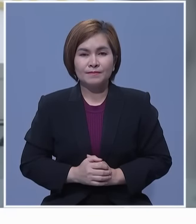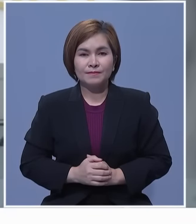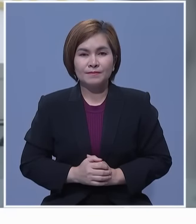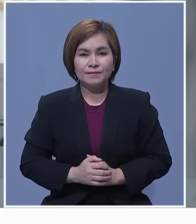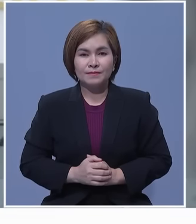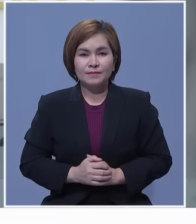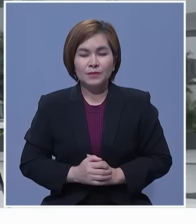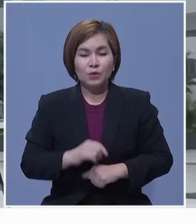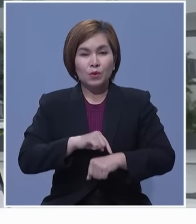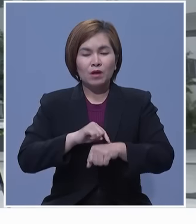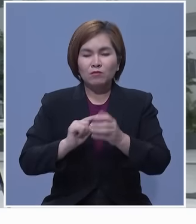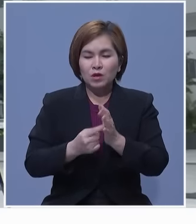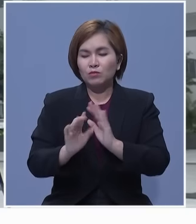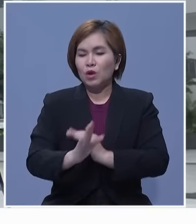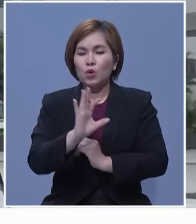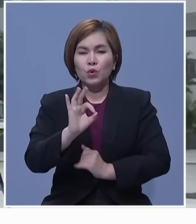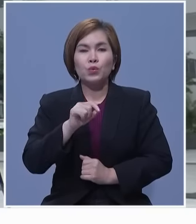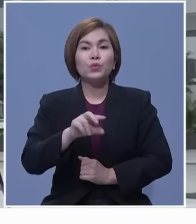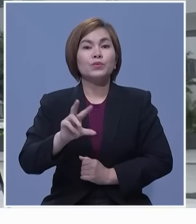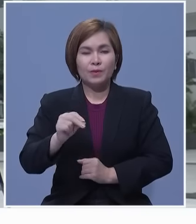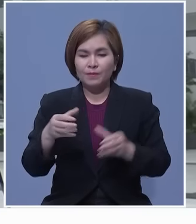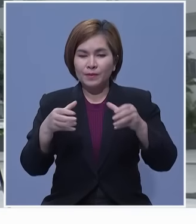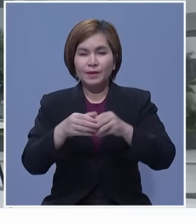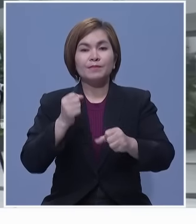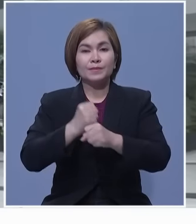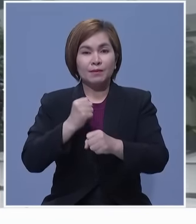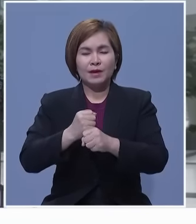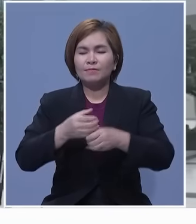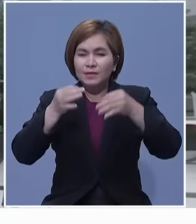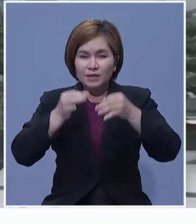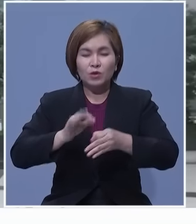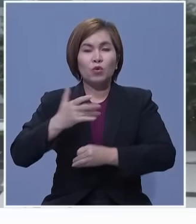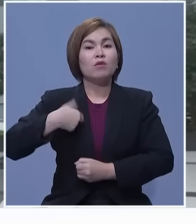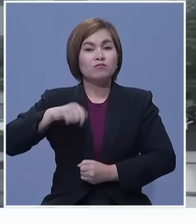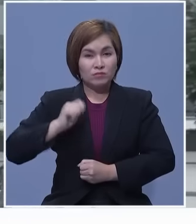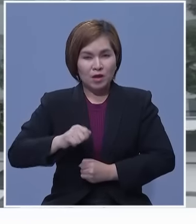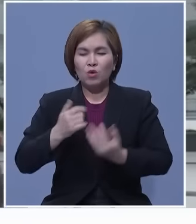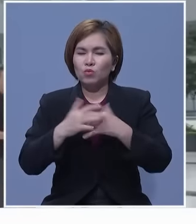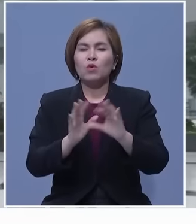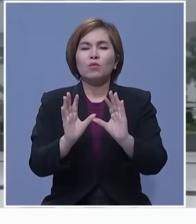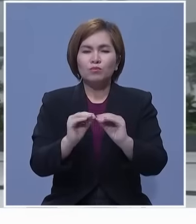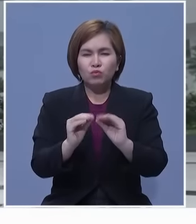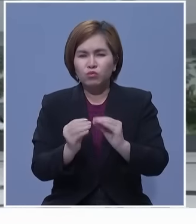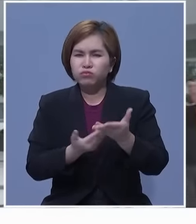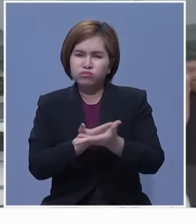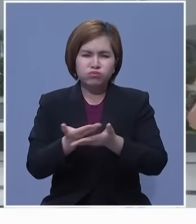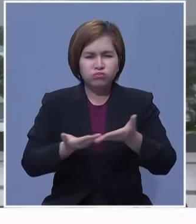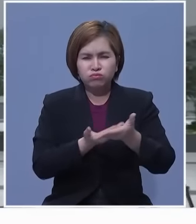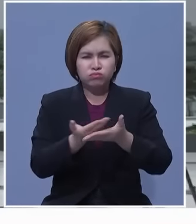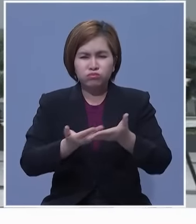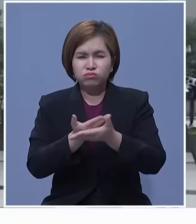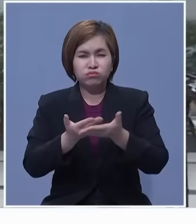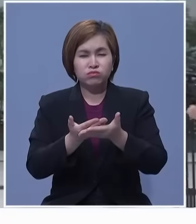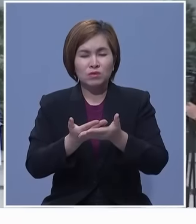ตั้งแต่เวลา 9:30 นาทีองค์คณะตุลาการศาลรัฐธรรมนูญร่วมประชุมปรึกษาหารือในคดีที่40สว.ยื่นค